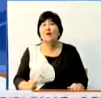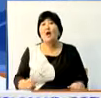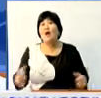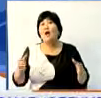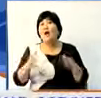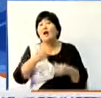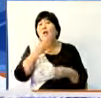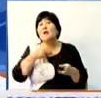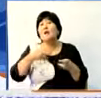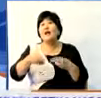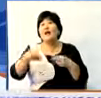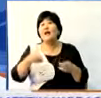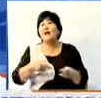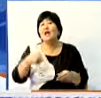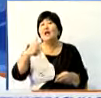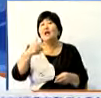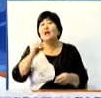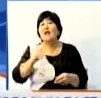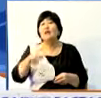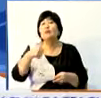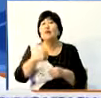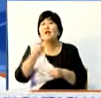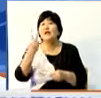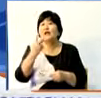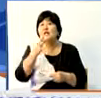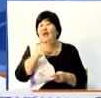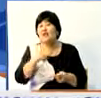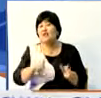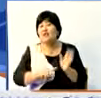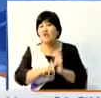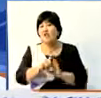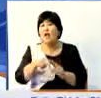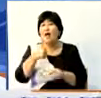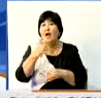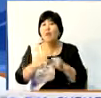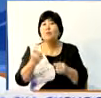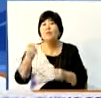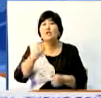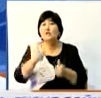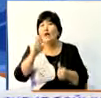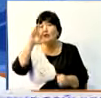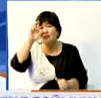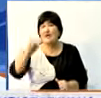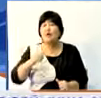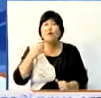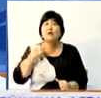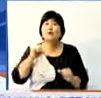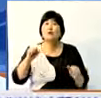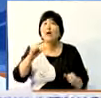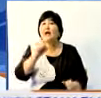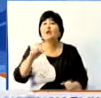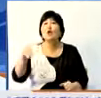Канадада мәнерлеп сырған аудан Гран-при турнирінің екінші кезеңі басталды. Әлем біріншілік алдындағы байрақты бәсекеде ел намысын сыр спортшы